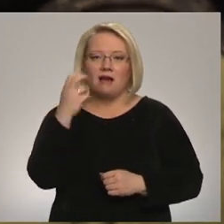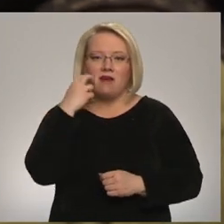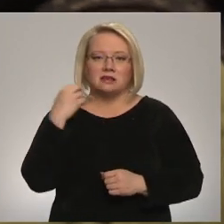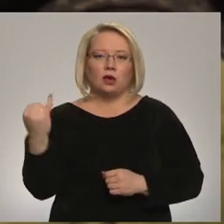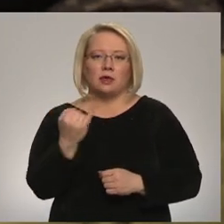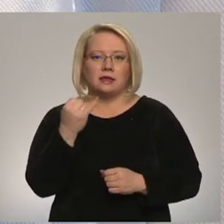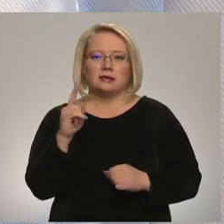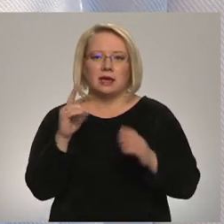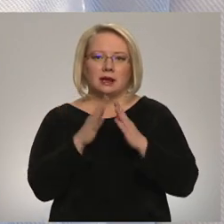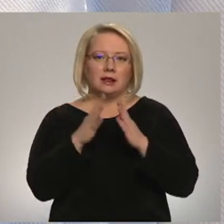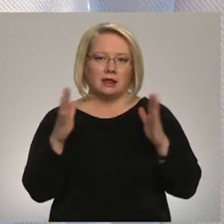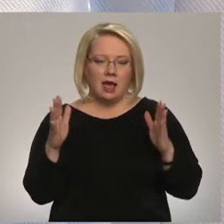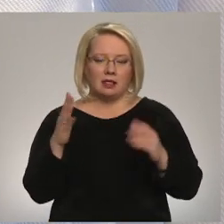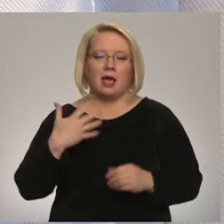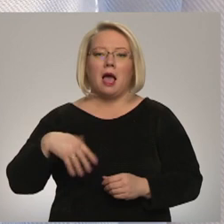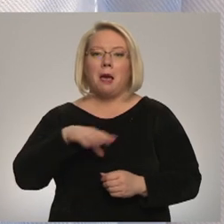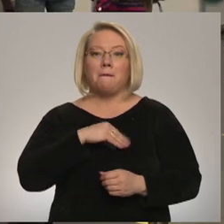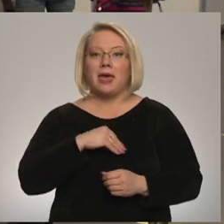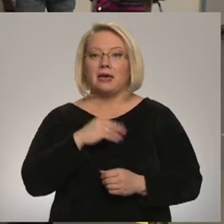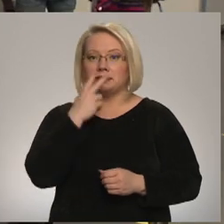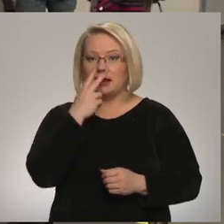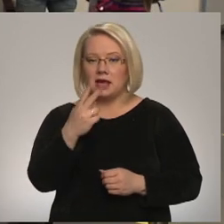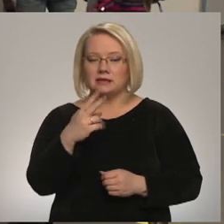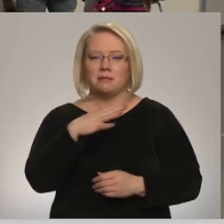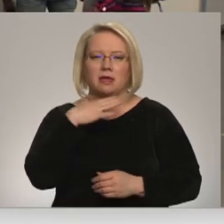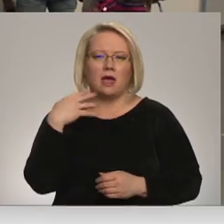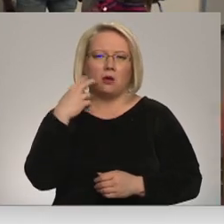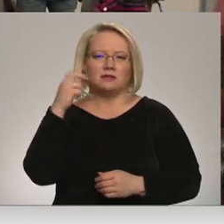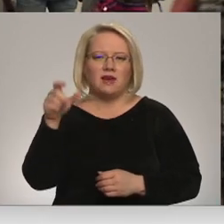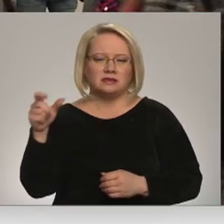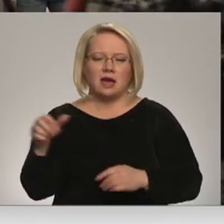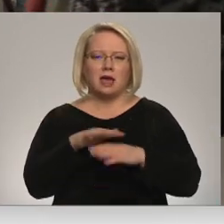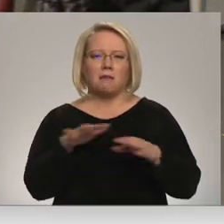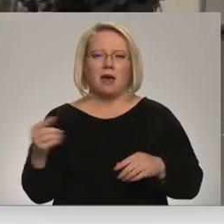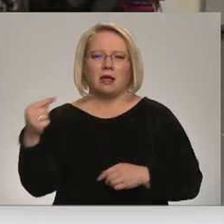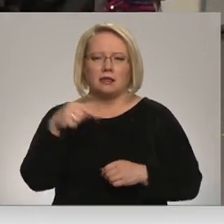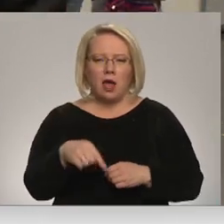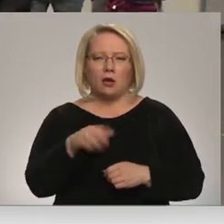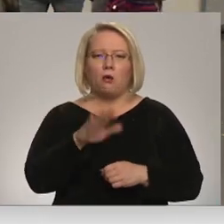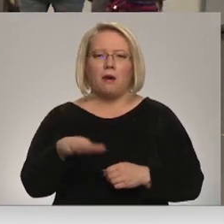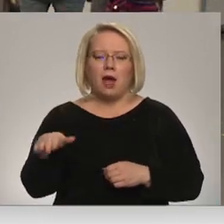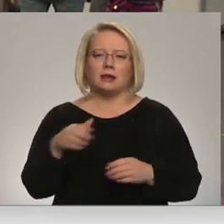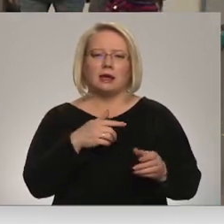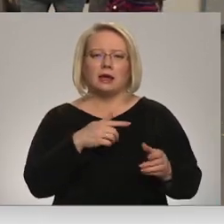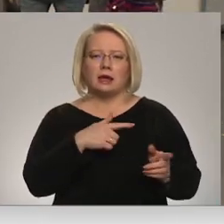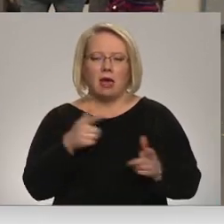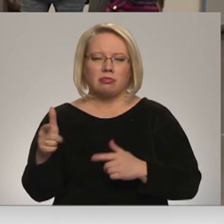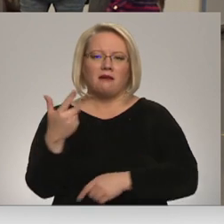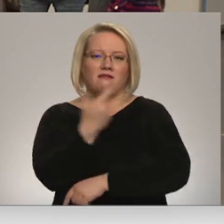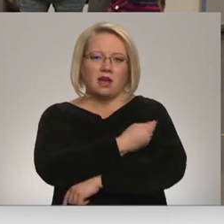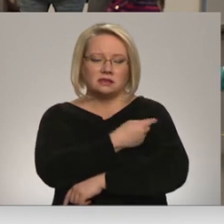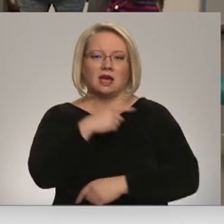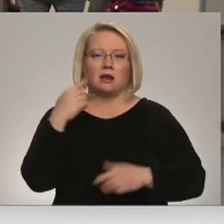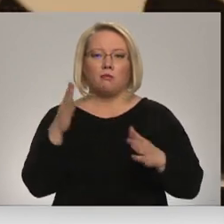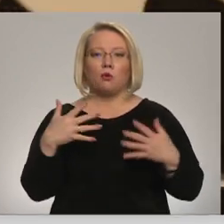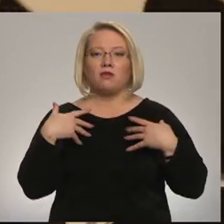ir liela. Mēs redzam, ka ļoti daudz vecāki nāk ar saviem bērniem, arī bērni ir gatavi vakcinēties, viņi grib būt veseli. Tad nāk